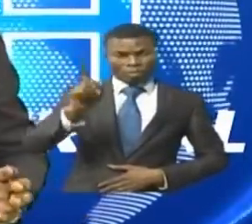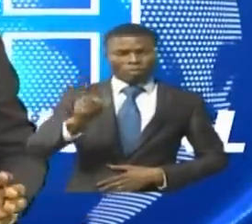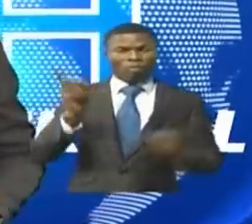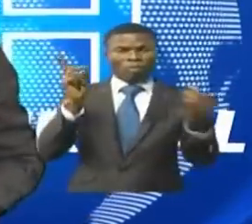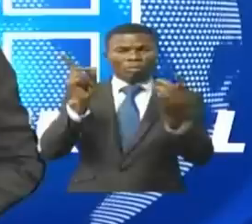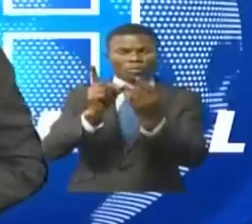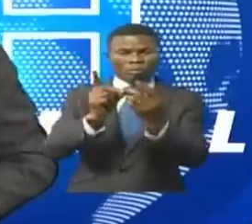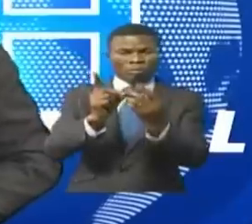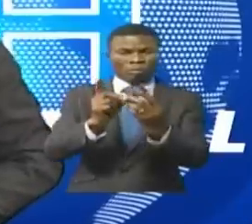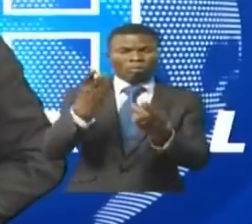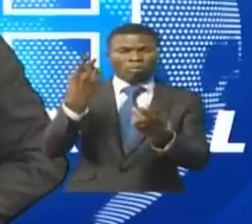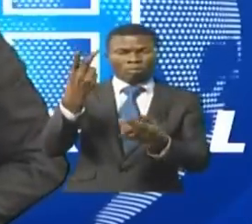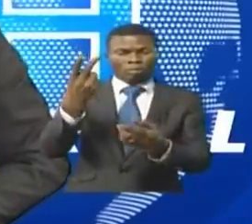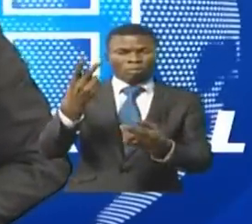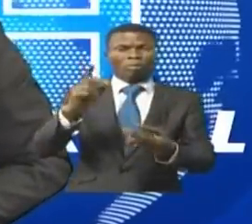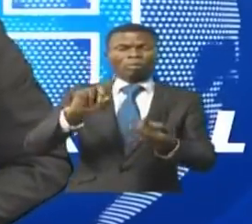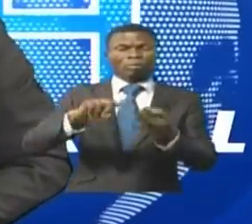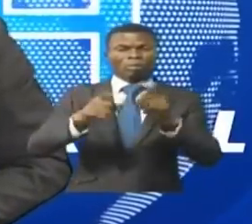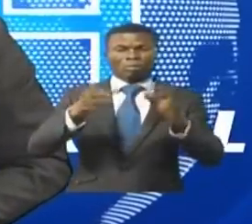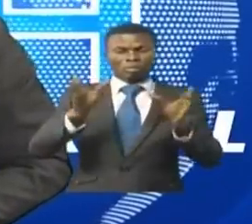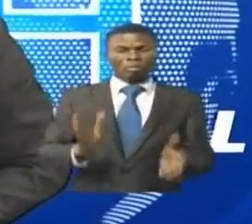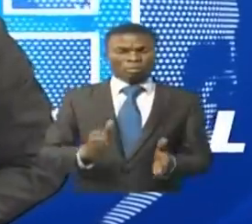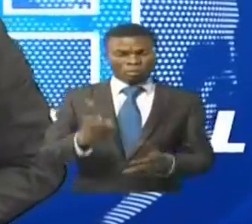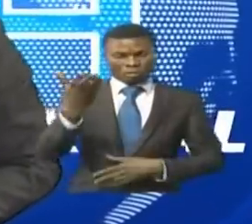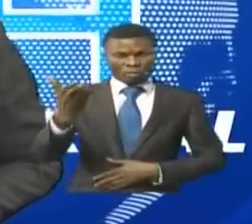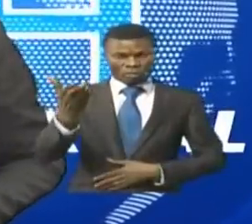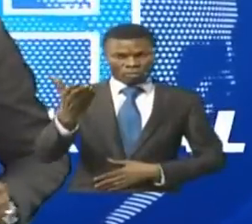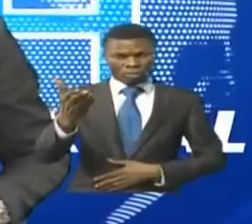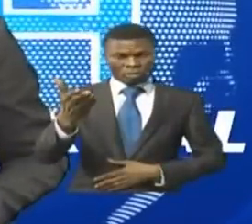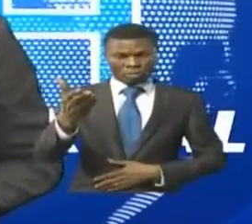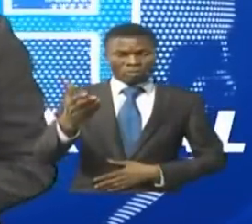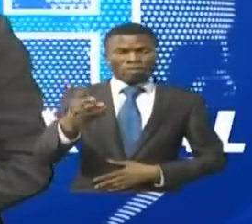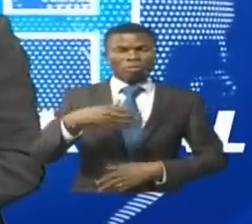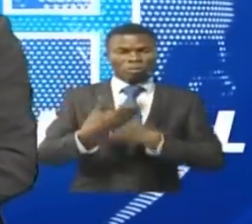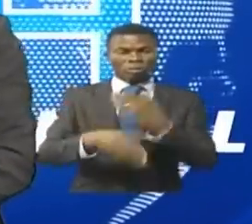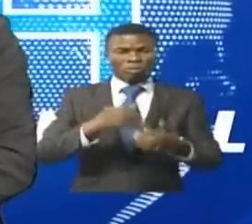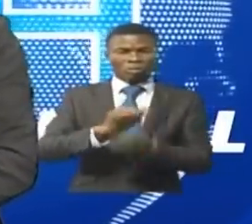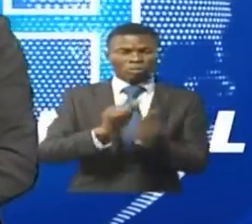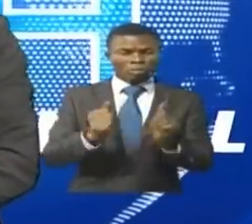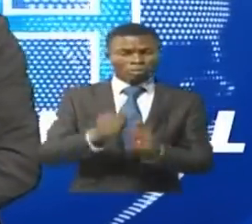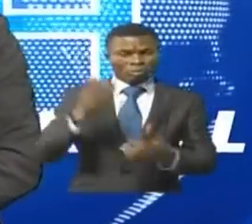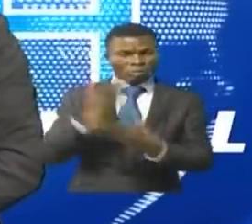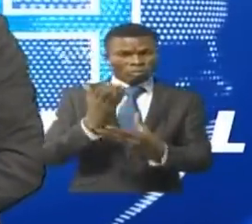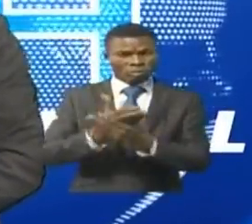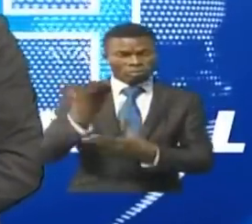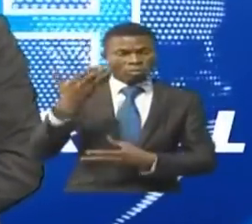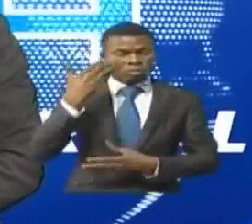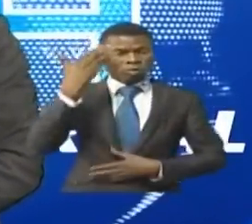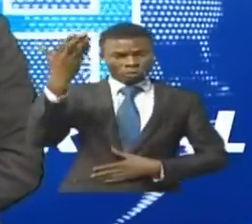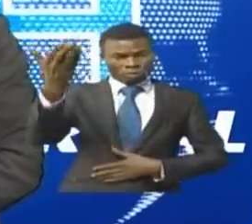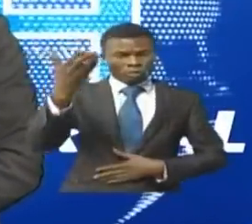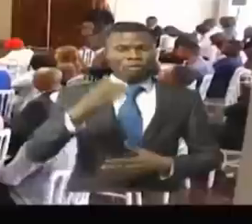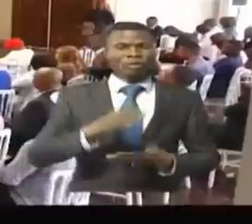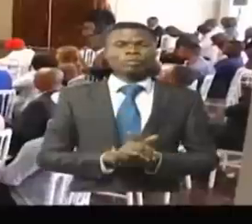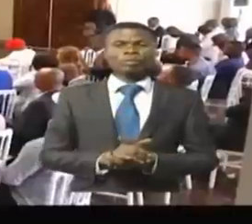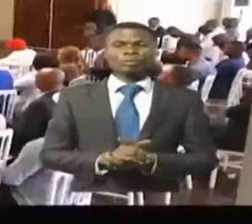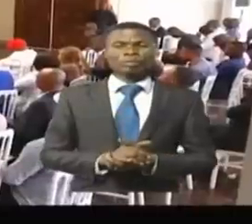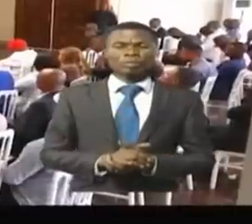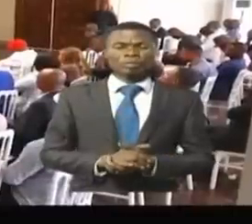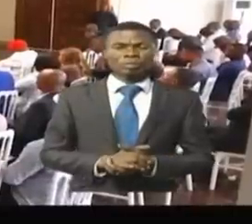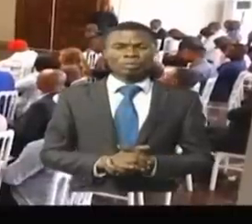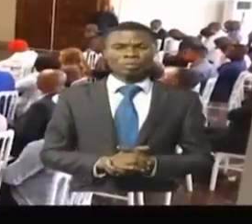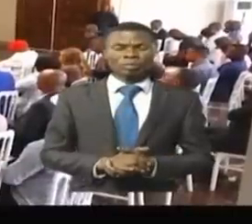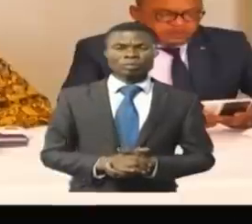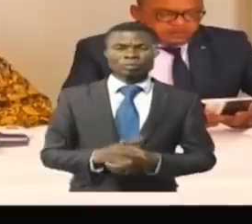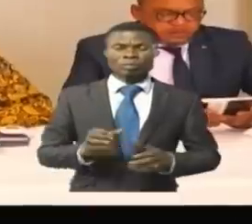deux protagonistes de cette formation politique qui sont en train de s'entre-déchirer. Reportage Alain Bikaï. Sous les bons